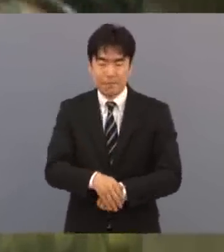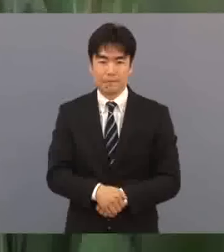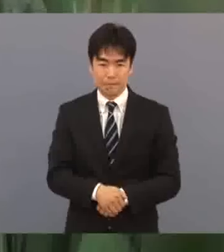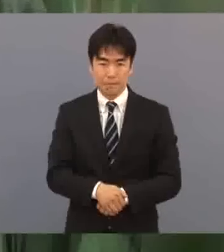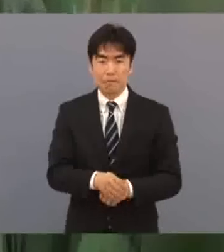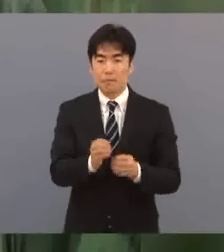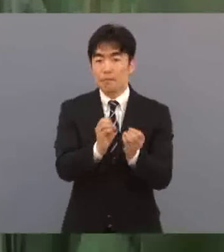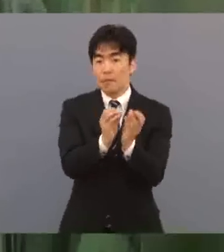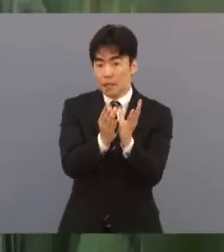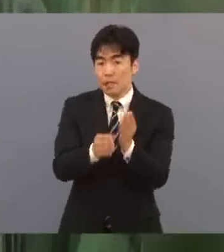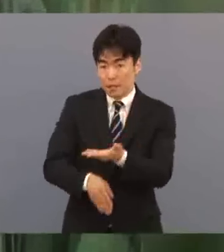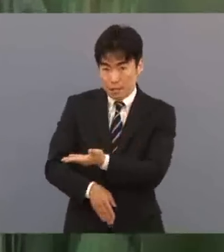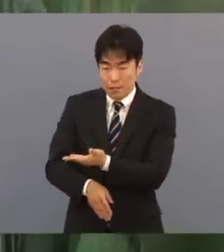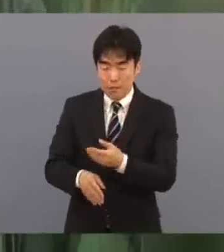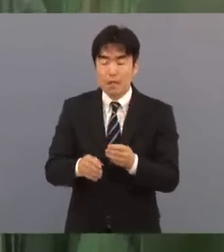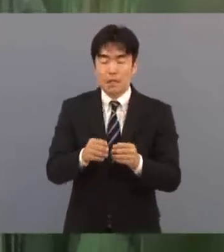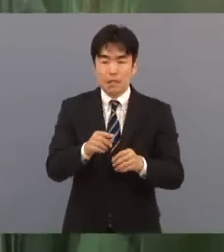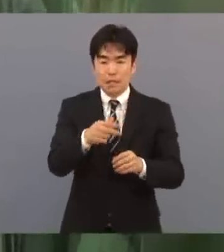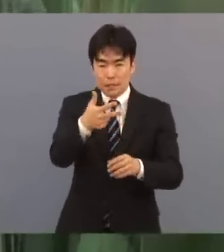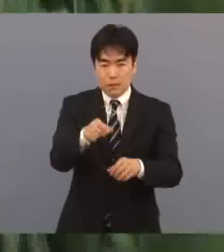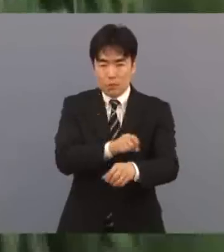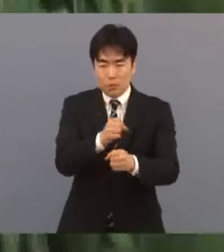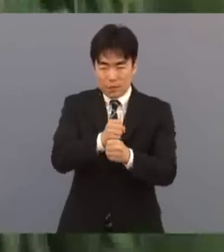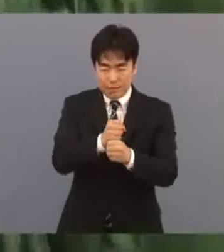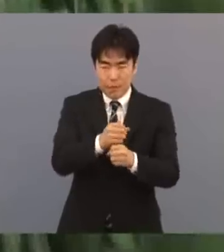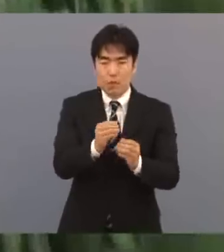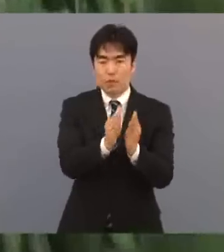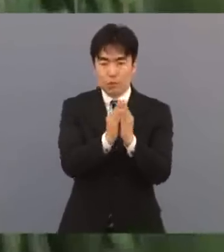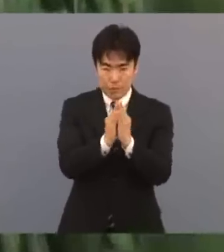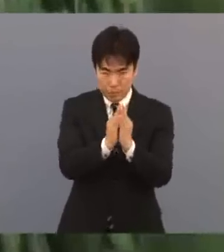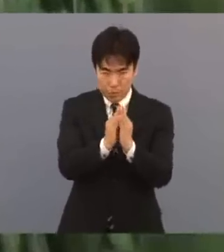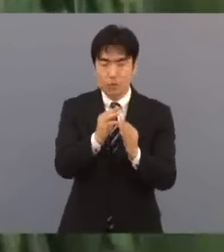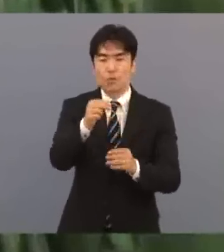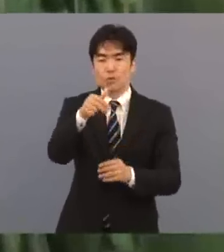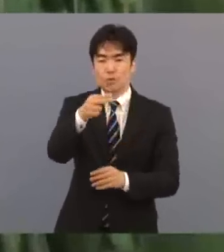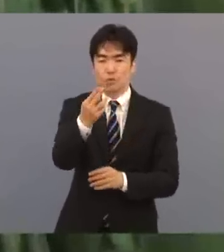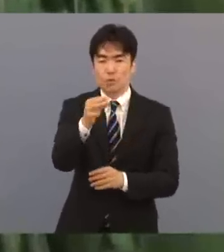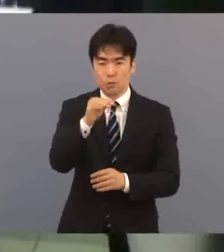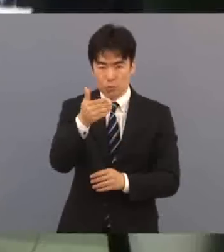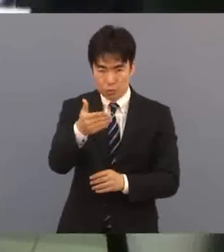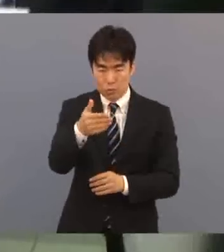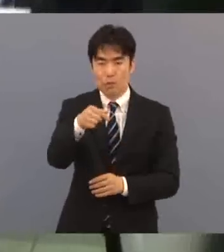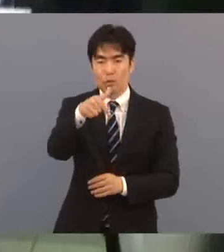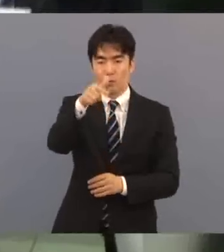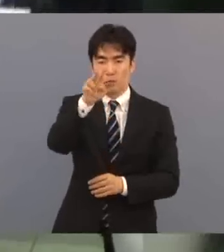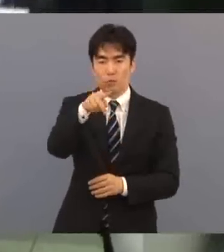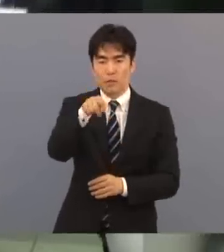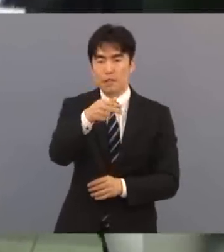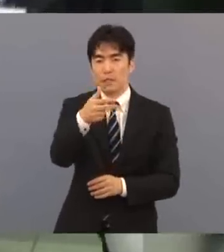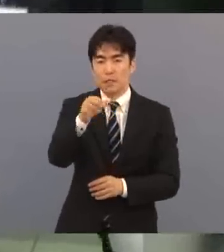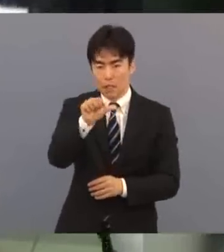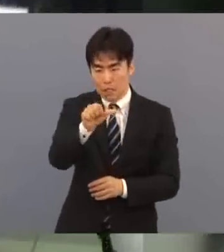切り花は市特産のチューリップ、ストック、そしてフリージアなど。